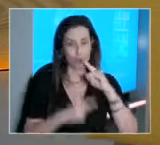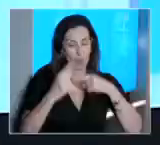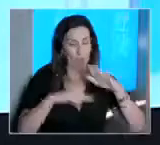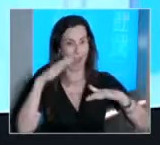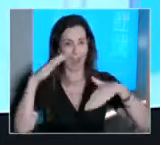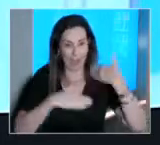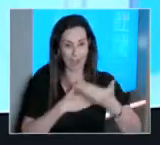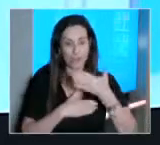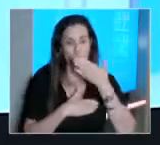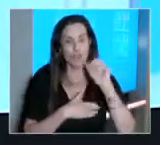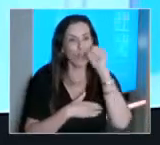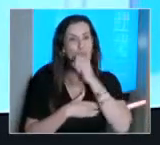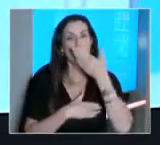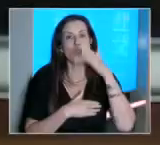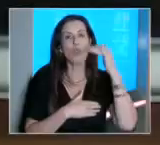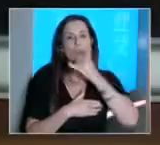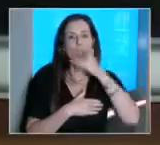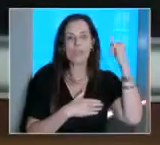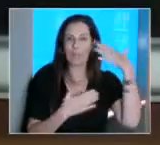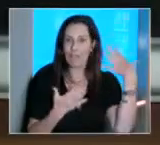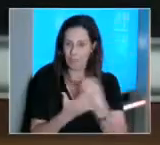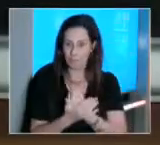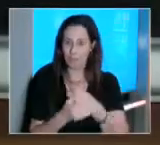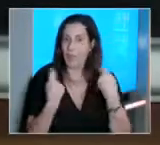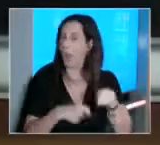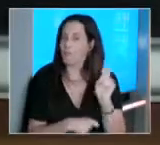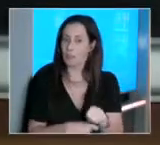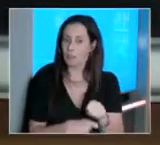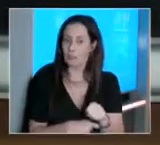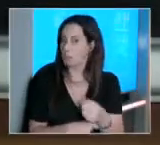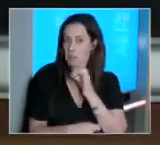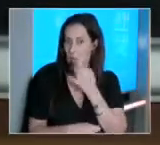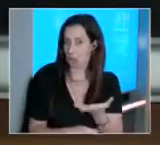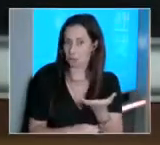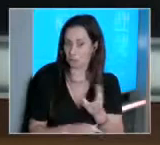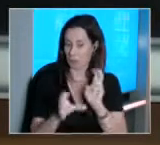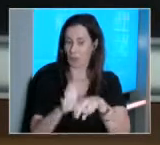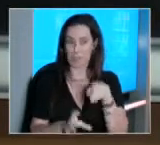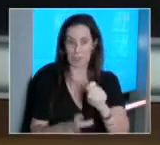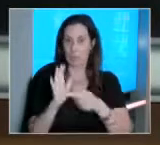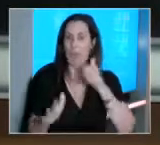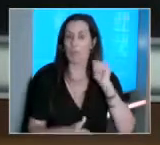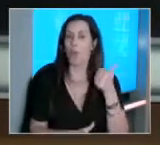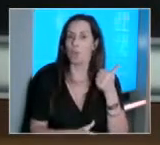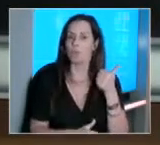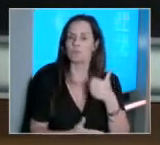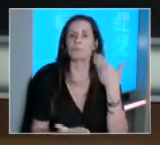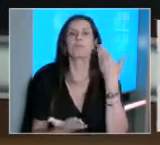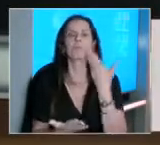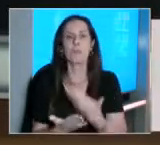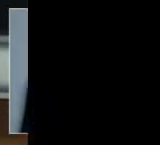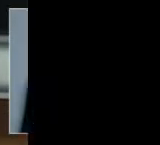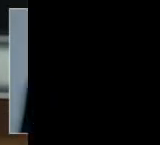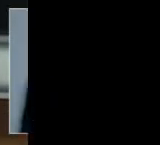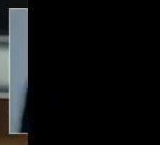אחרי שירושלים של זהב כל כך הצליח, חבר כנסת, בחור צעיר, שנכנס לכנסת בפעם הראשונה, מציע את ירושלים